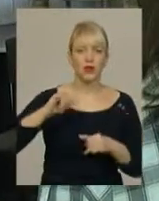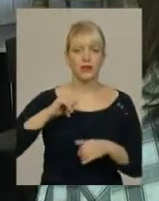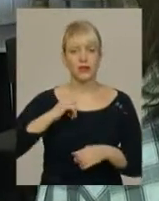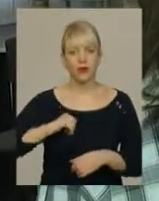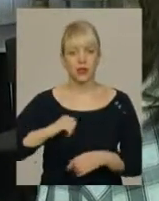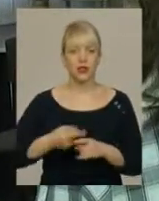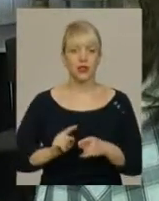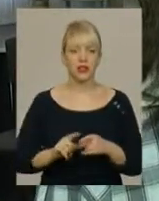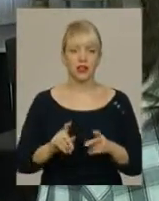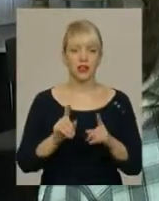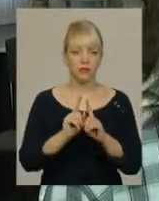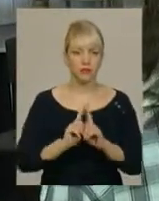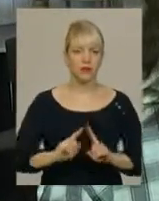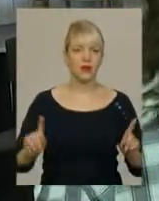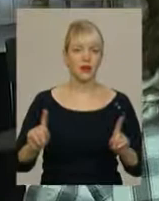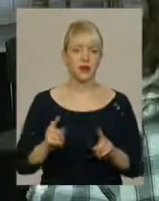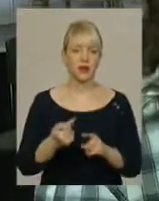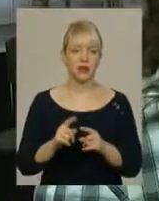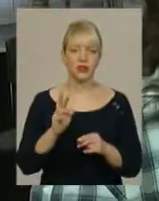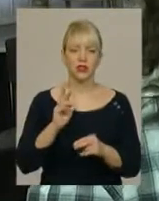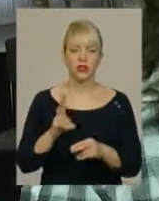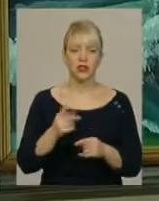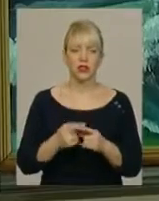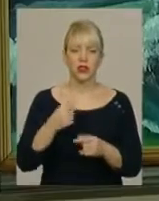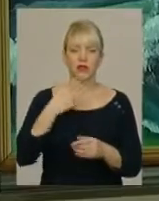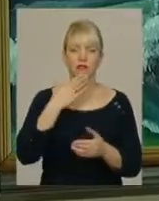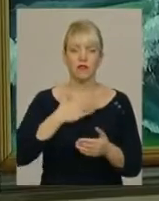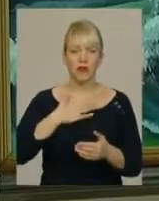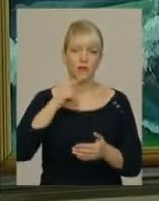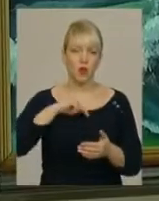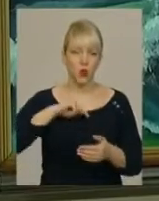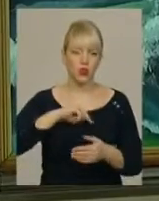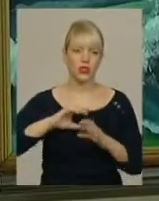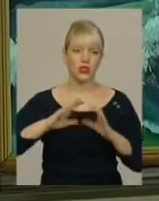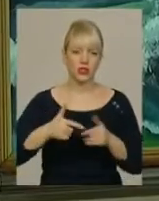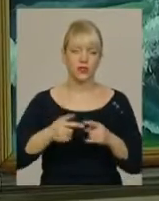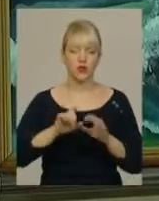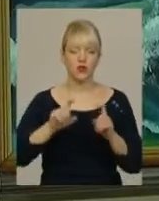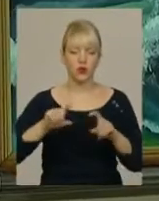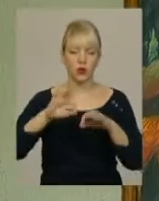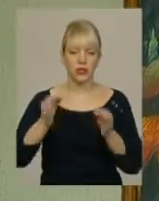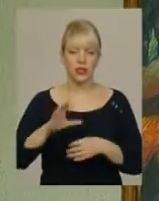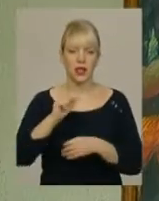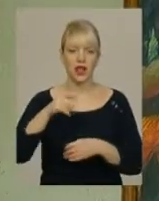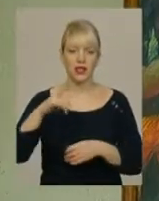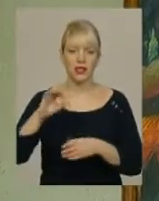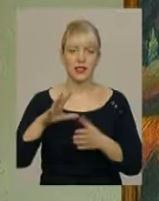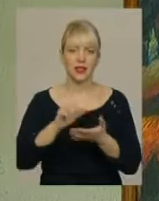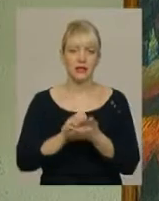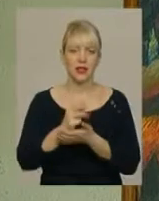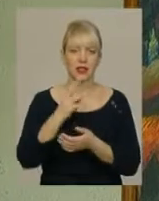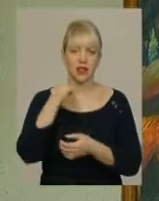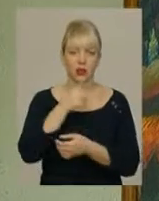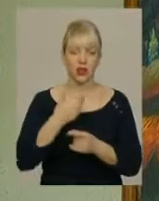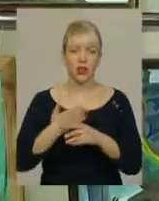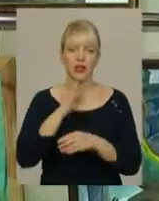таке непередбачуване, як неначе як мій внутрішній світ. У школі мистецтв Агнеса займається 3 роки. Її викладачка Алла